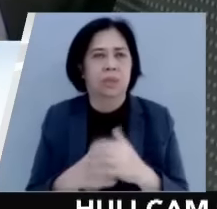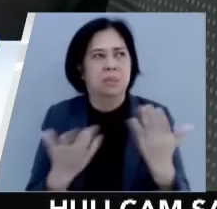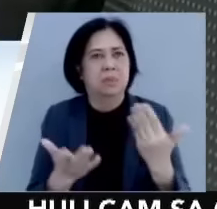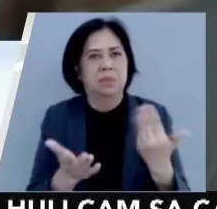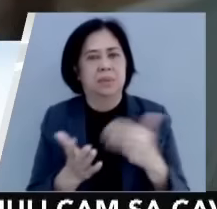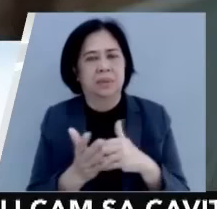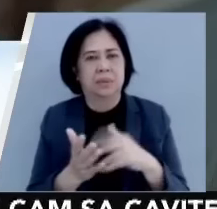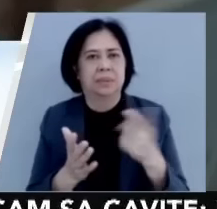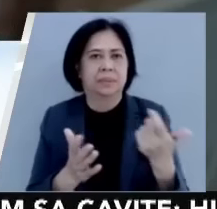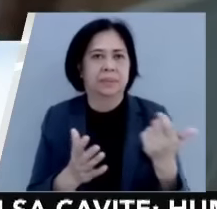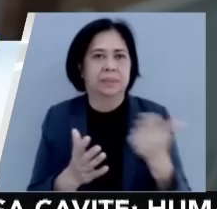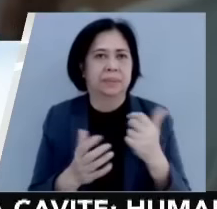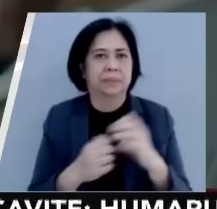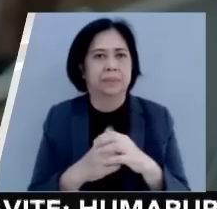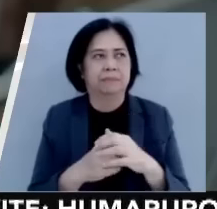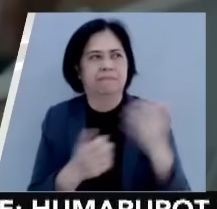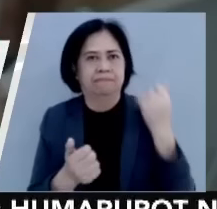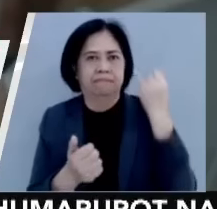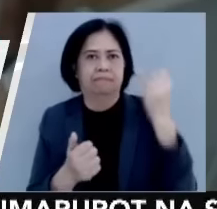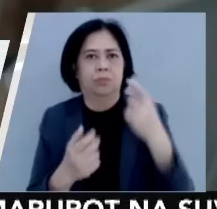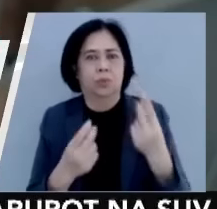diskarte. Yung kusina namin